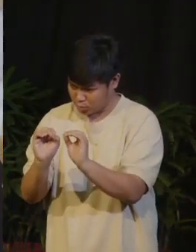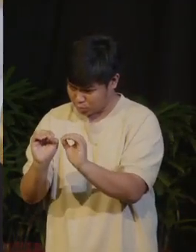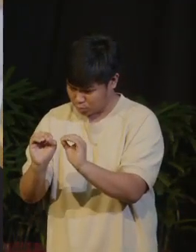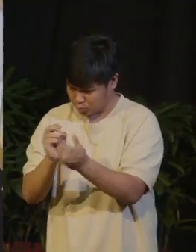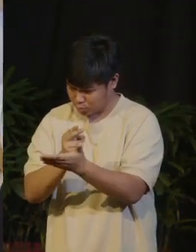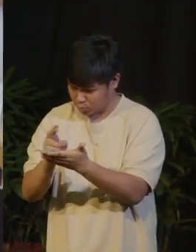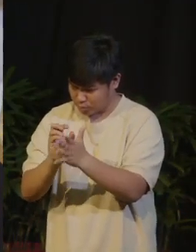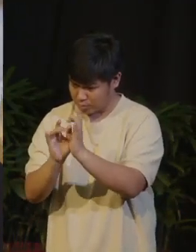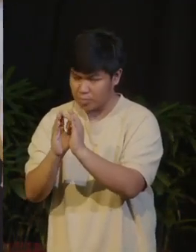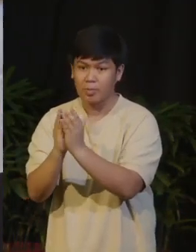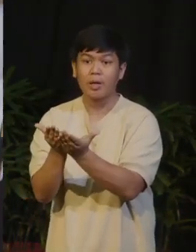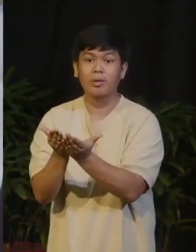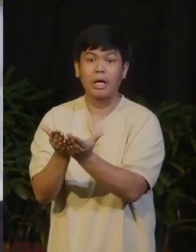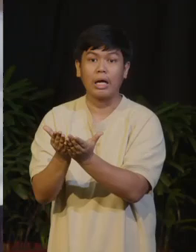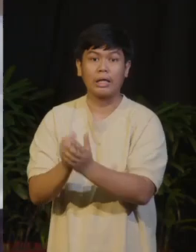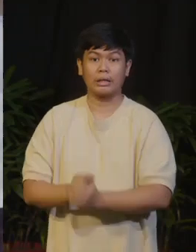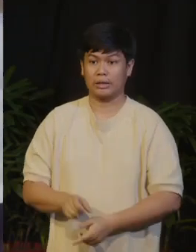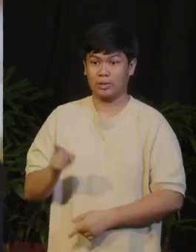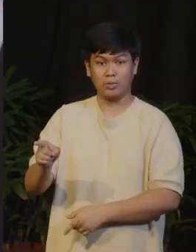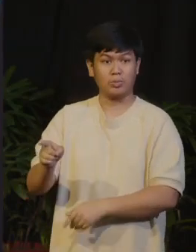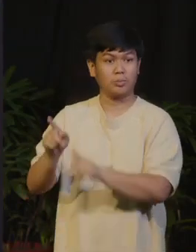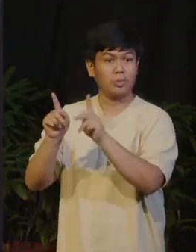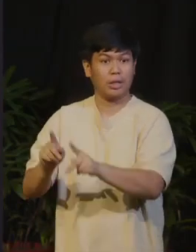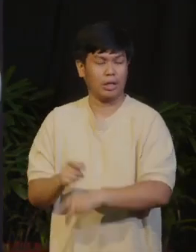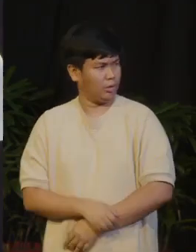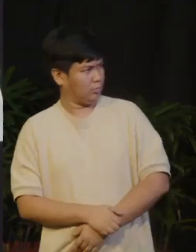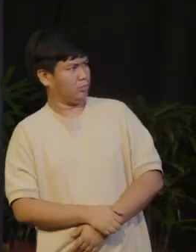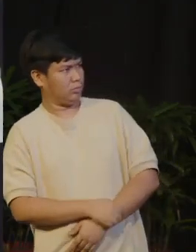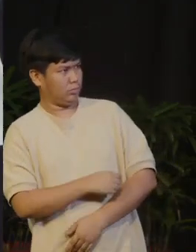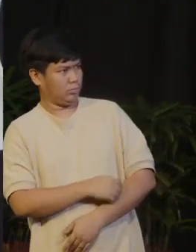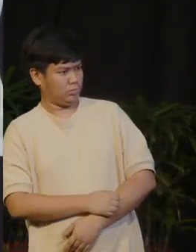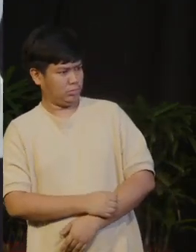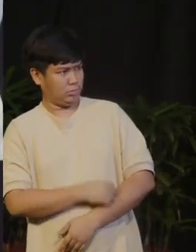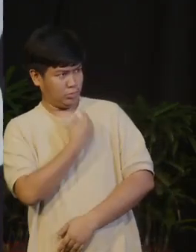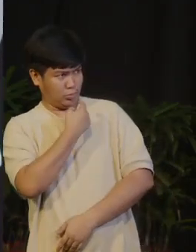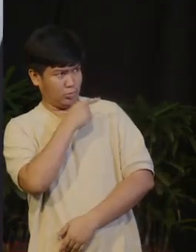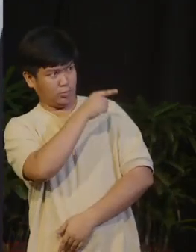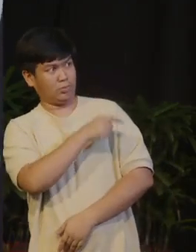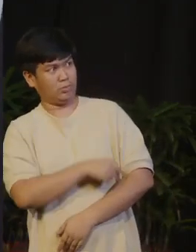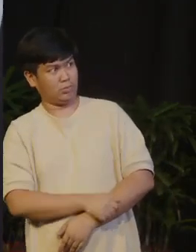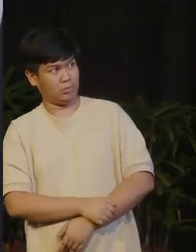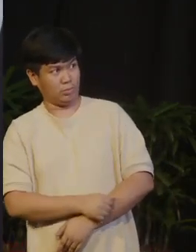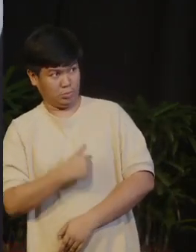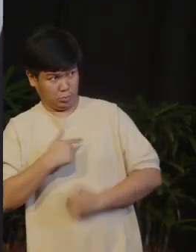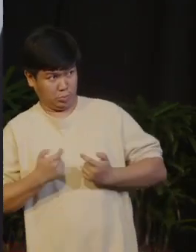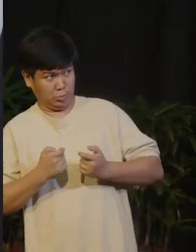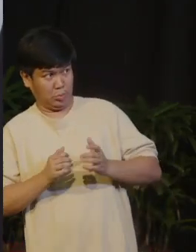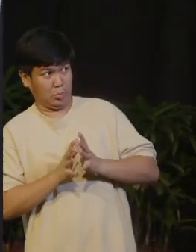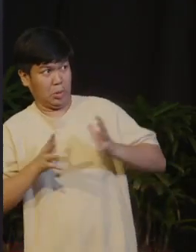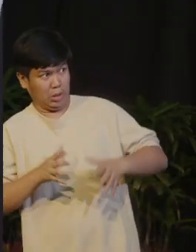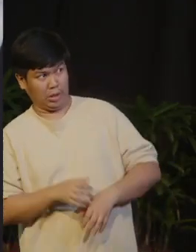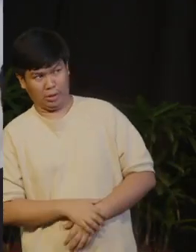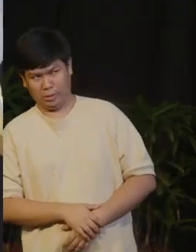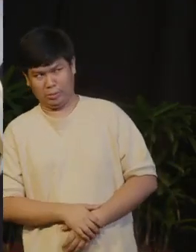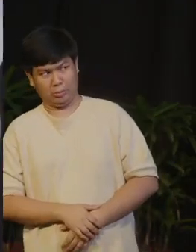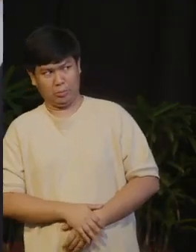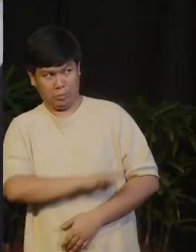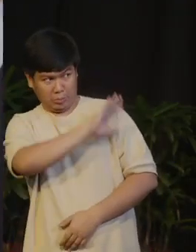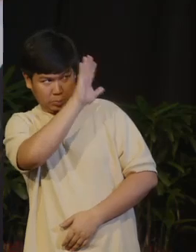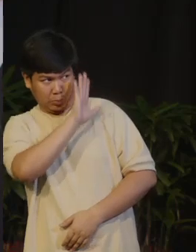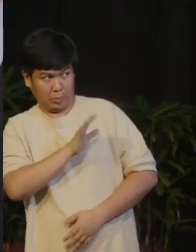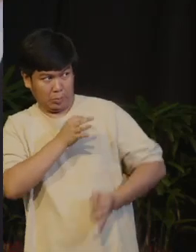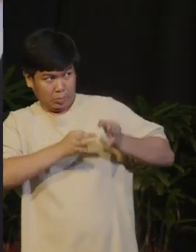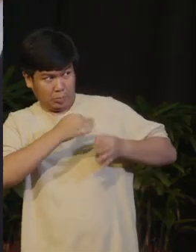na kasulatan, ang una nilang sasabihin sa inyo, "Huy, judge not, lest you be